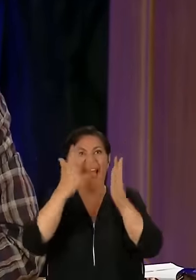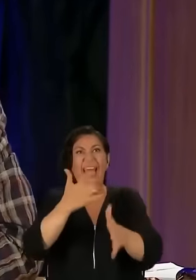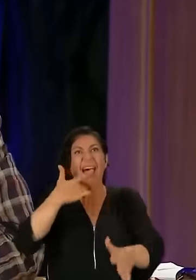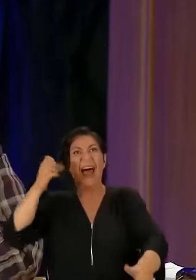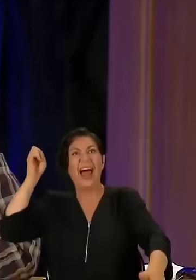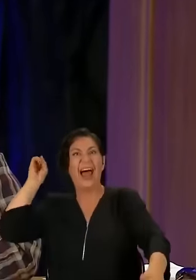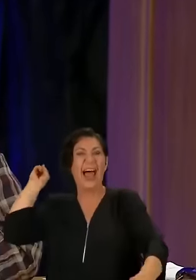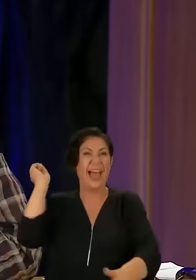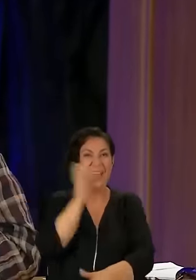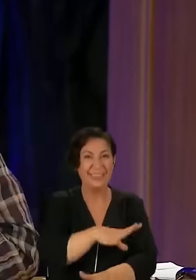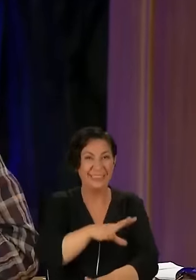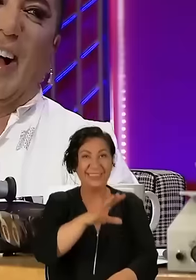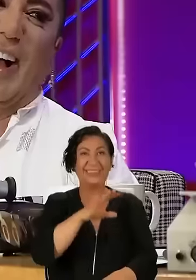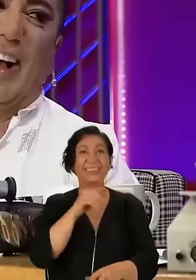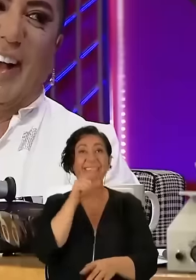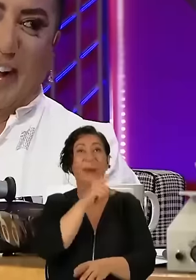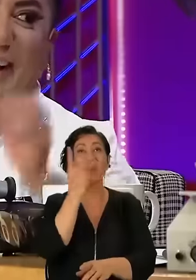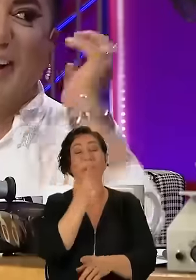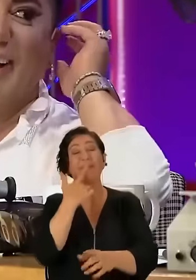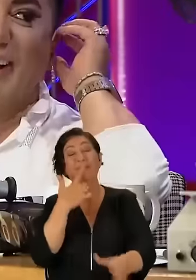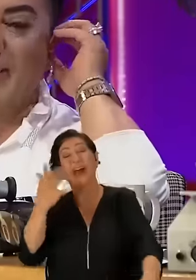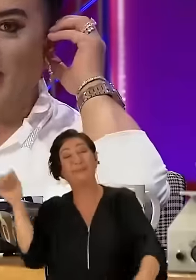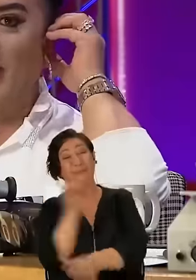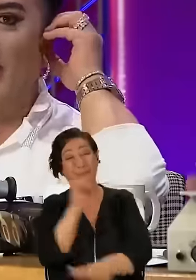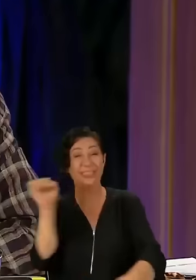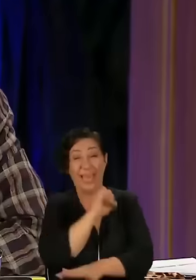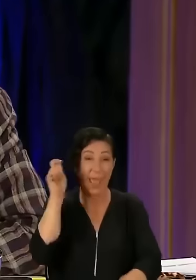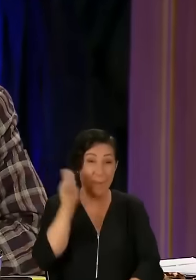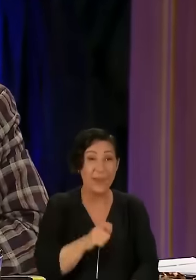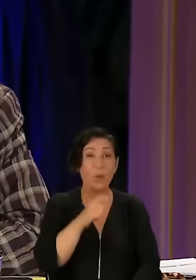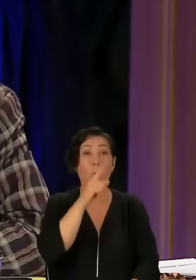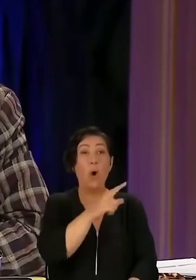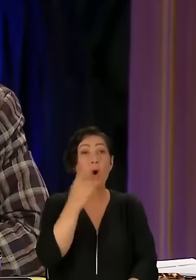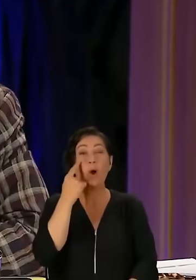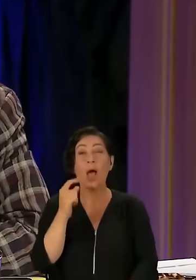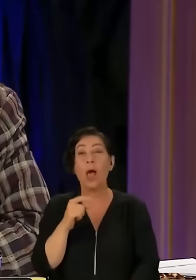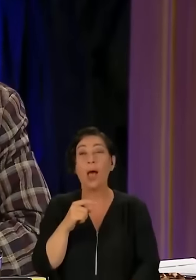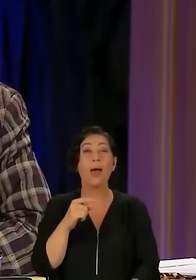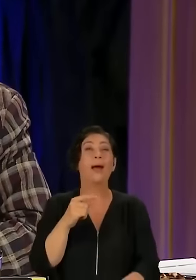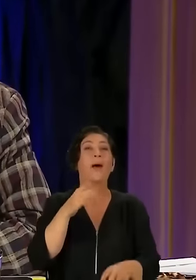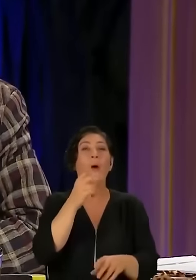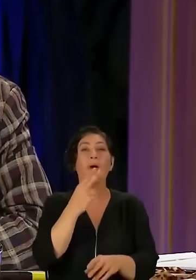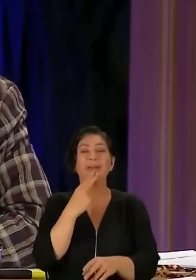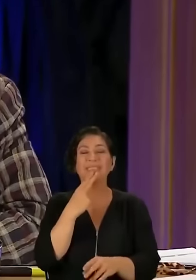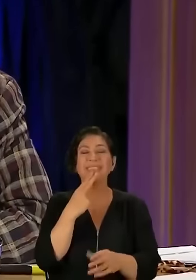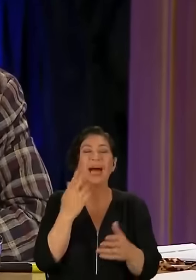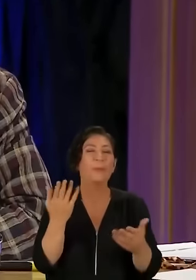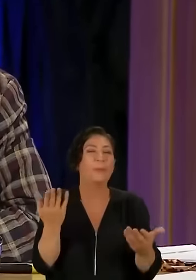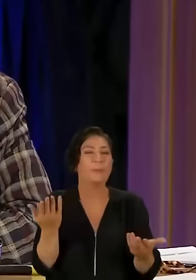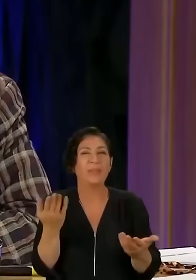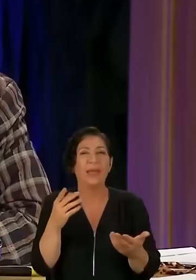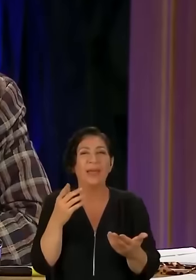Tenkenten! TikTok. Sen bunu bir benzetirdin ki, kesinlikle. Bir benzet. O göz kırpışı, o kıza,